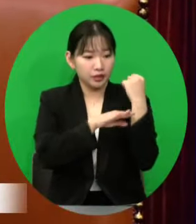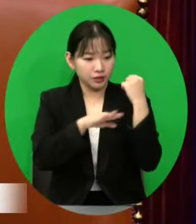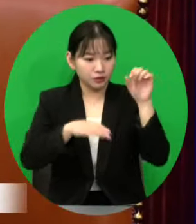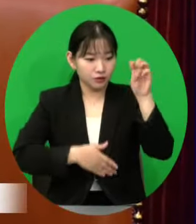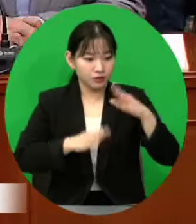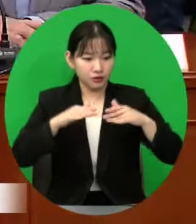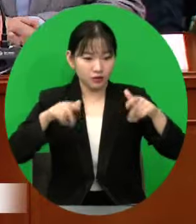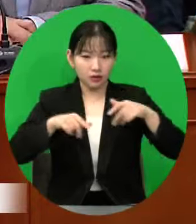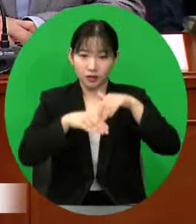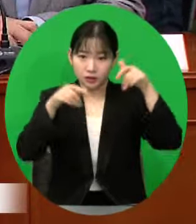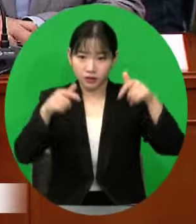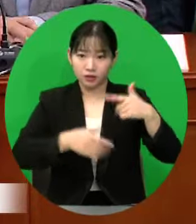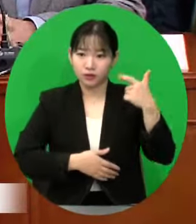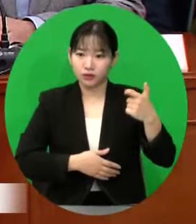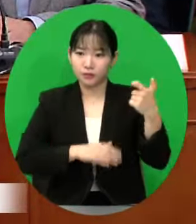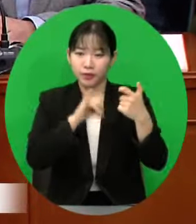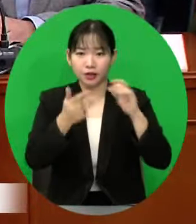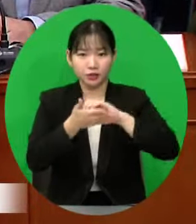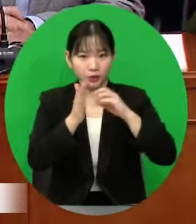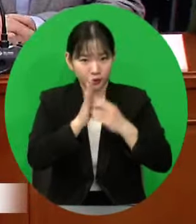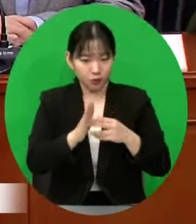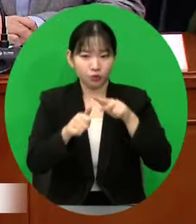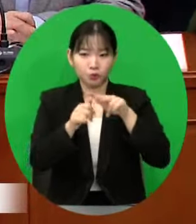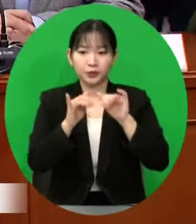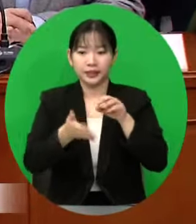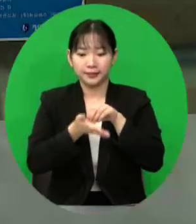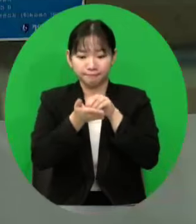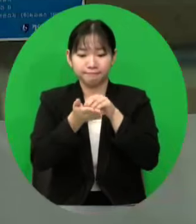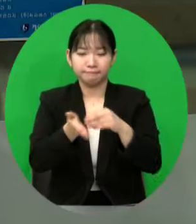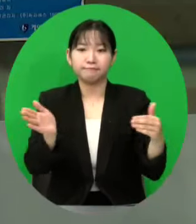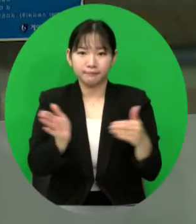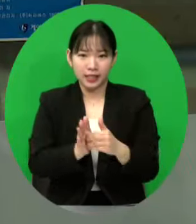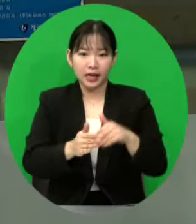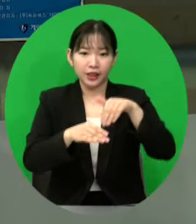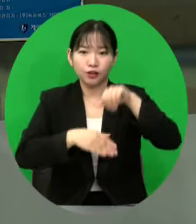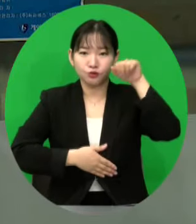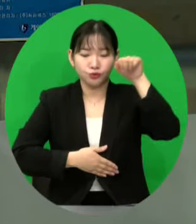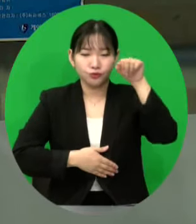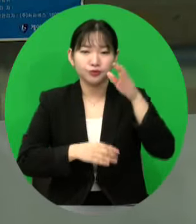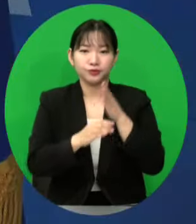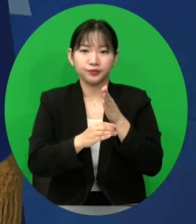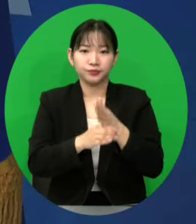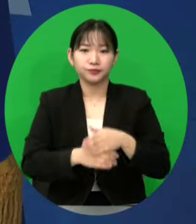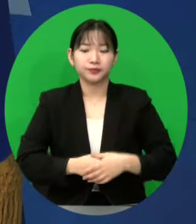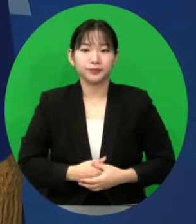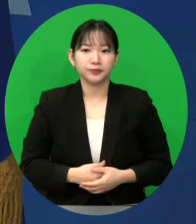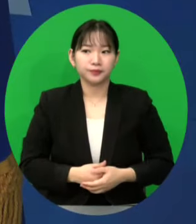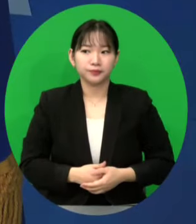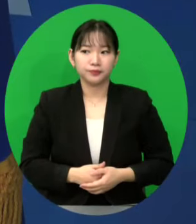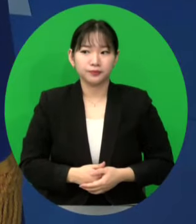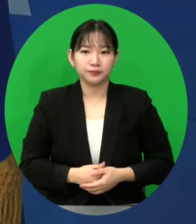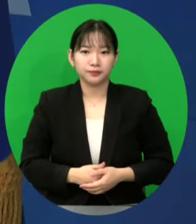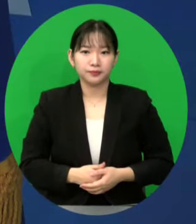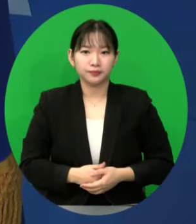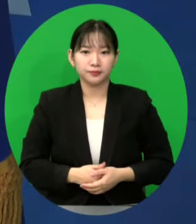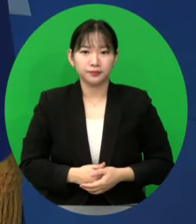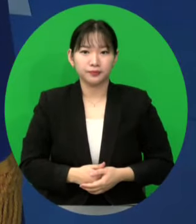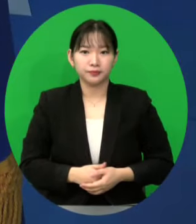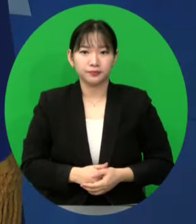전남 선거구에는 68명의 민주당 예비 후보가 등록을 마치고 선거운동을 하고 있습니다. MBC 뉴스